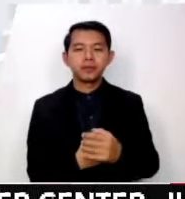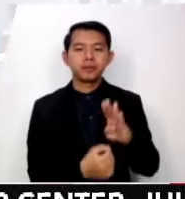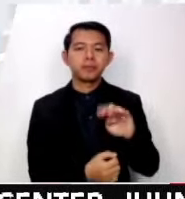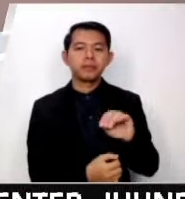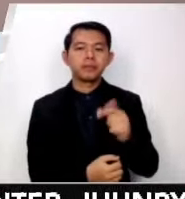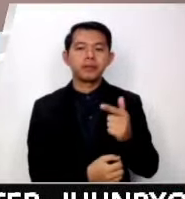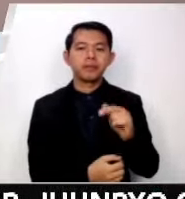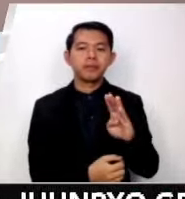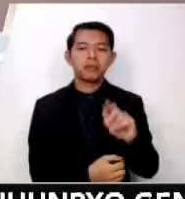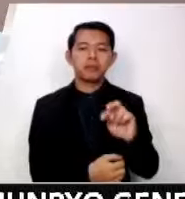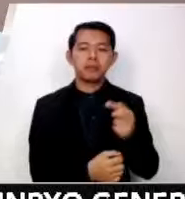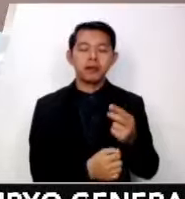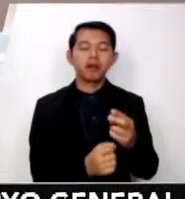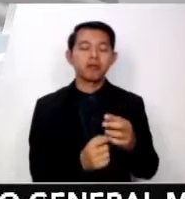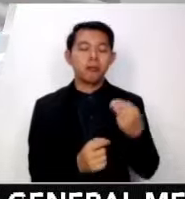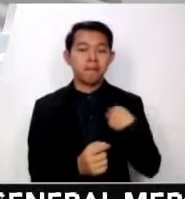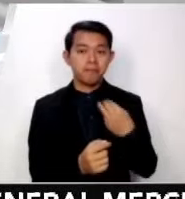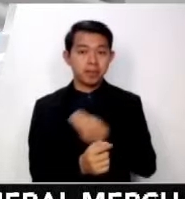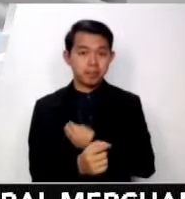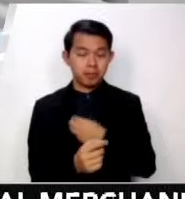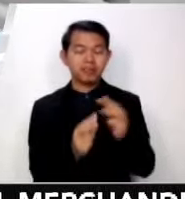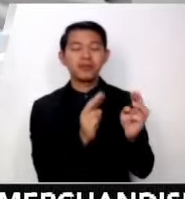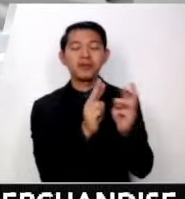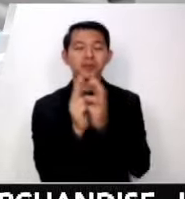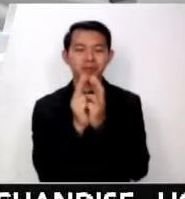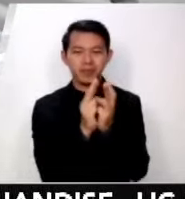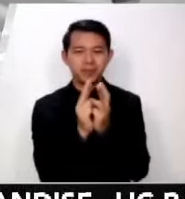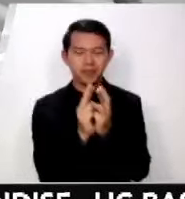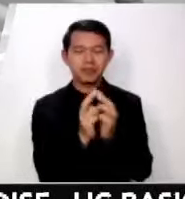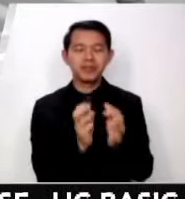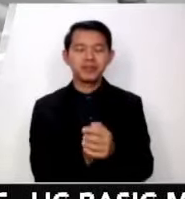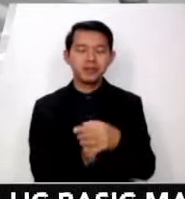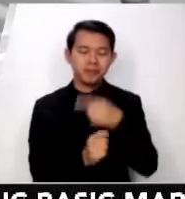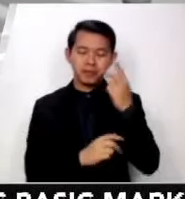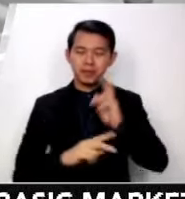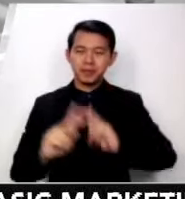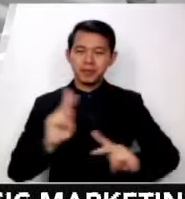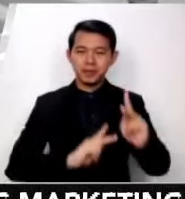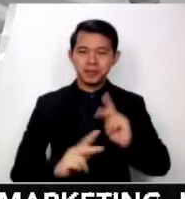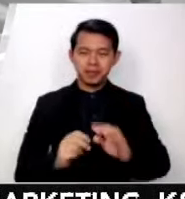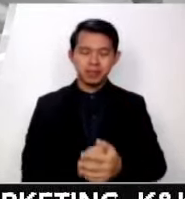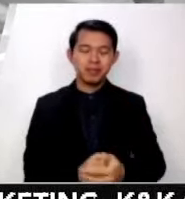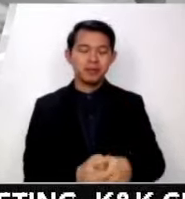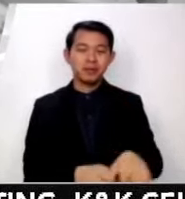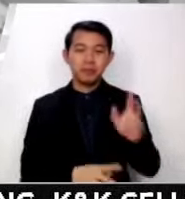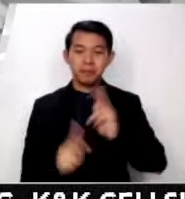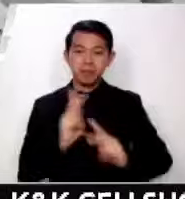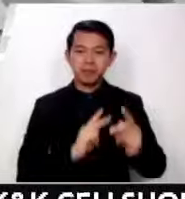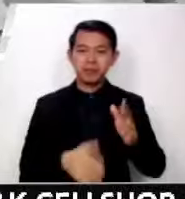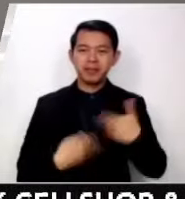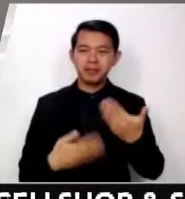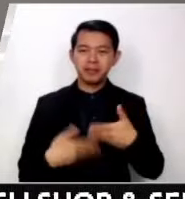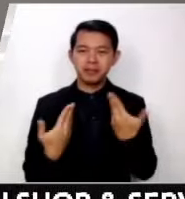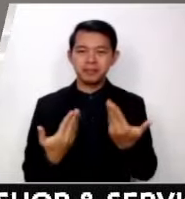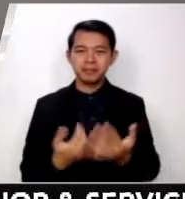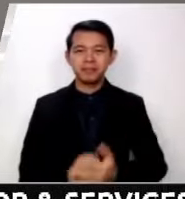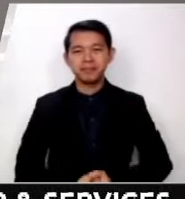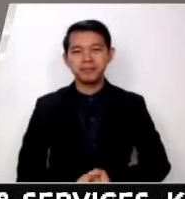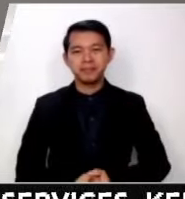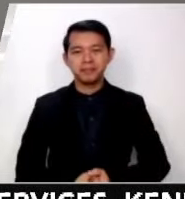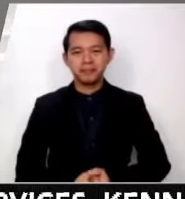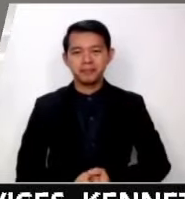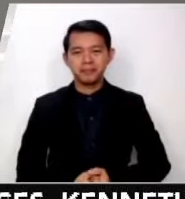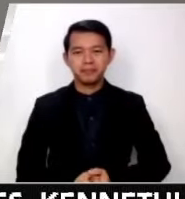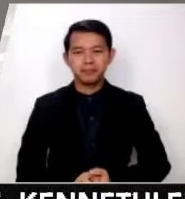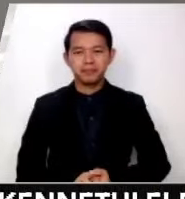ng Big Bang members, ikinatuwa ng fans. Lars Santiago nagbabalita